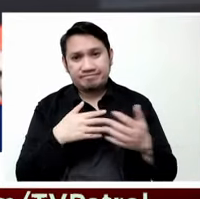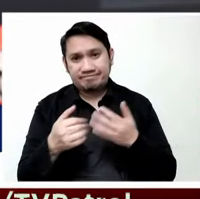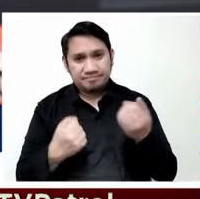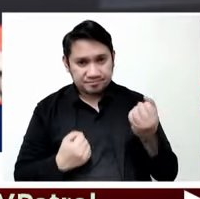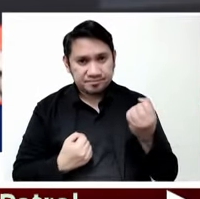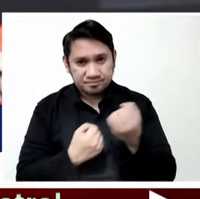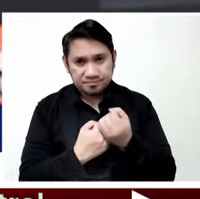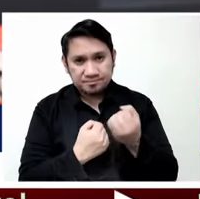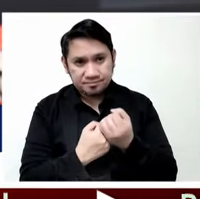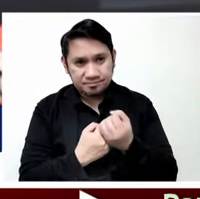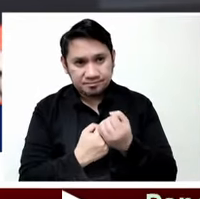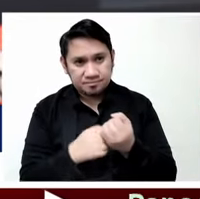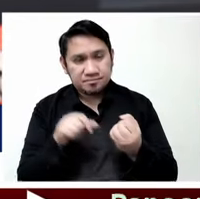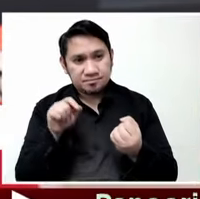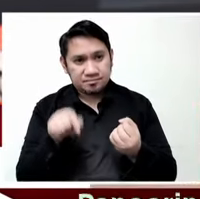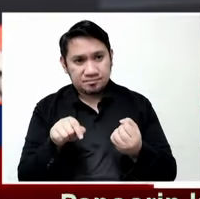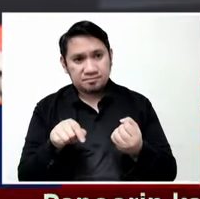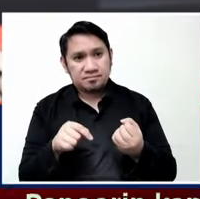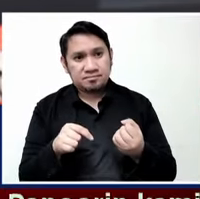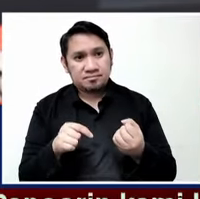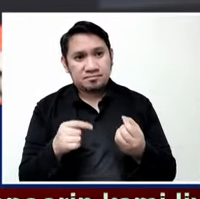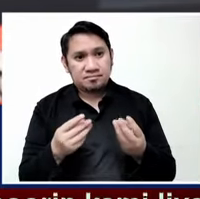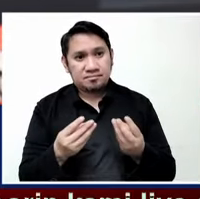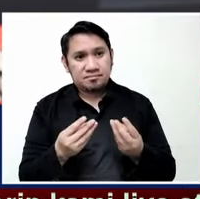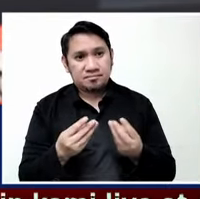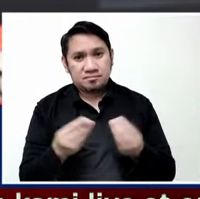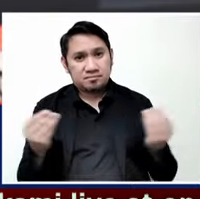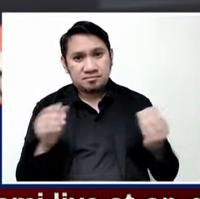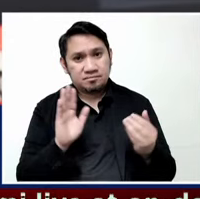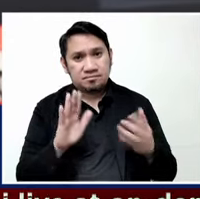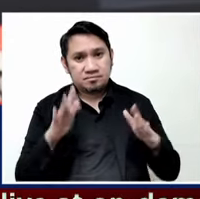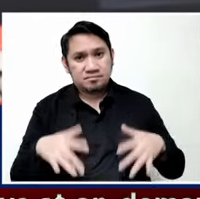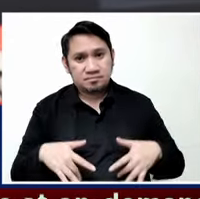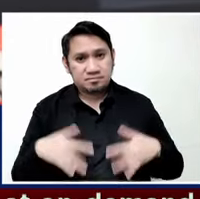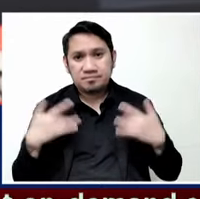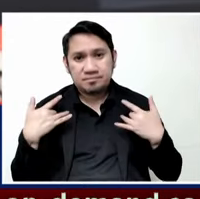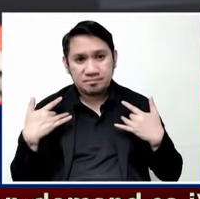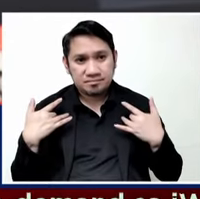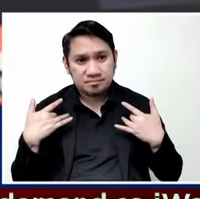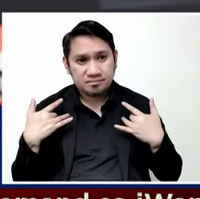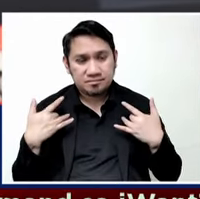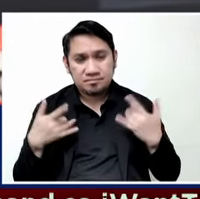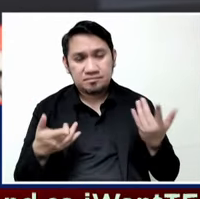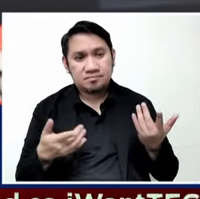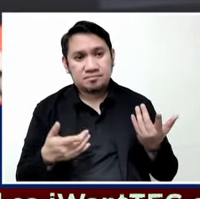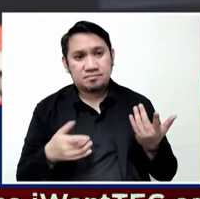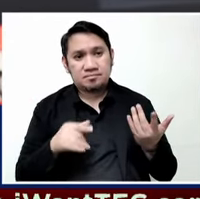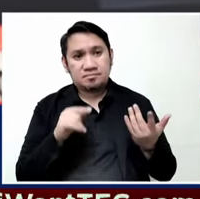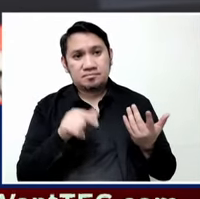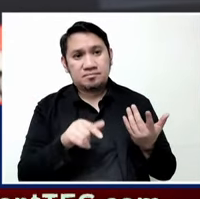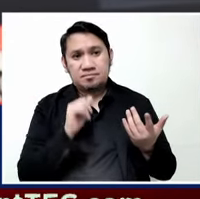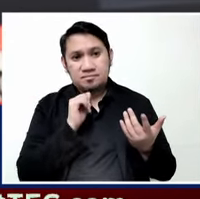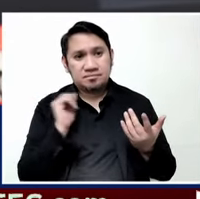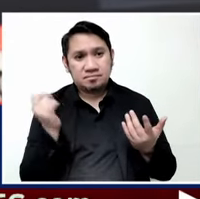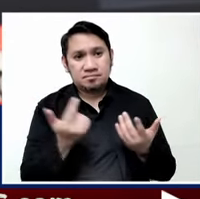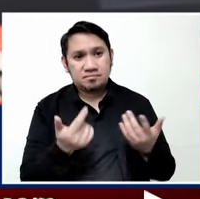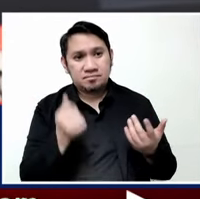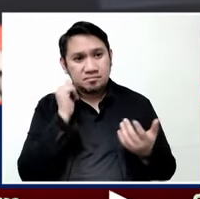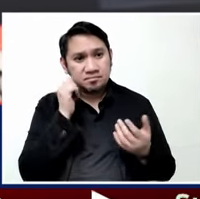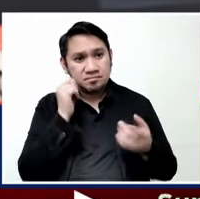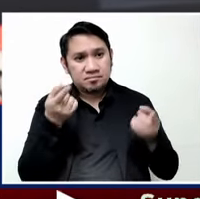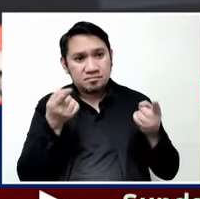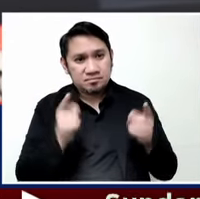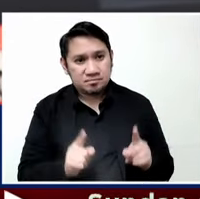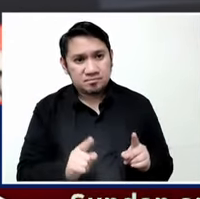para matawid niya yung nangyari sa buhay niya. This is something that is extraordinary. It doesn't happen to everyone every day. So